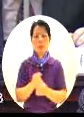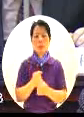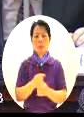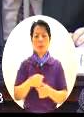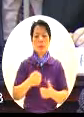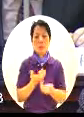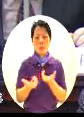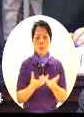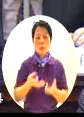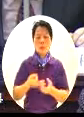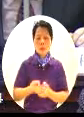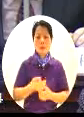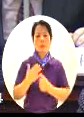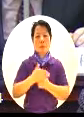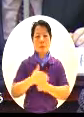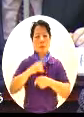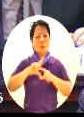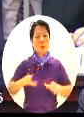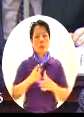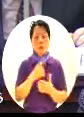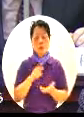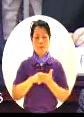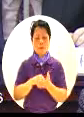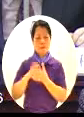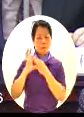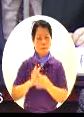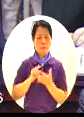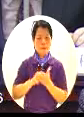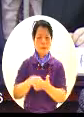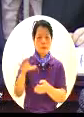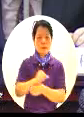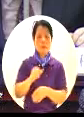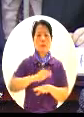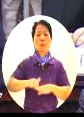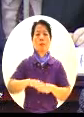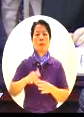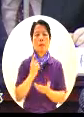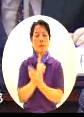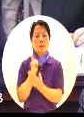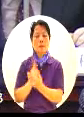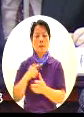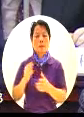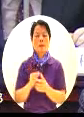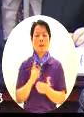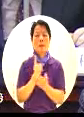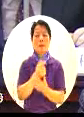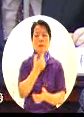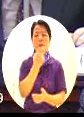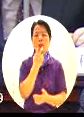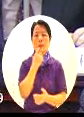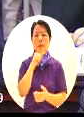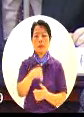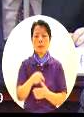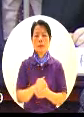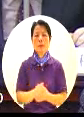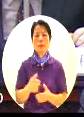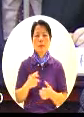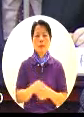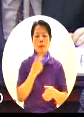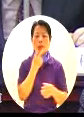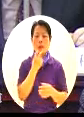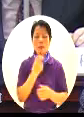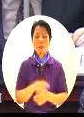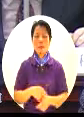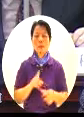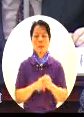个部分当然我们会继续搁争取。啊，当然，咱每一遍伫中央诶，即、这个讲中央统